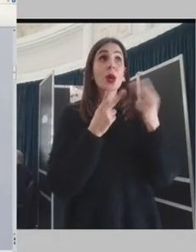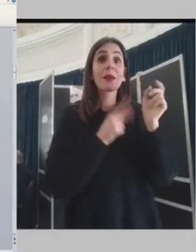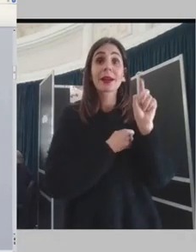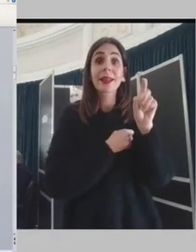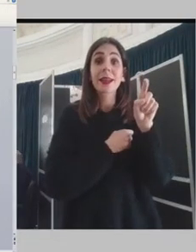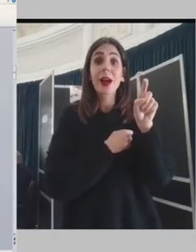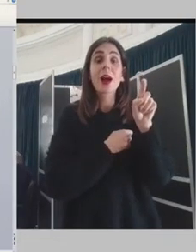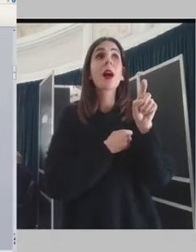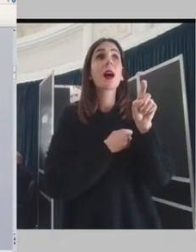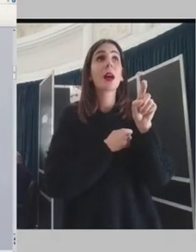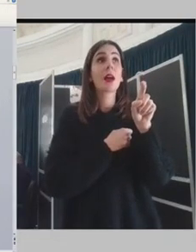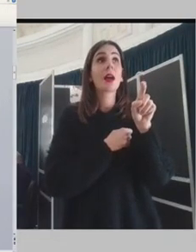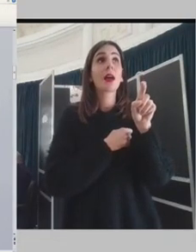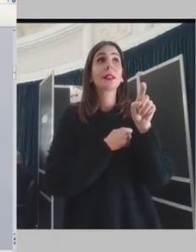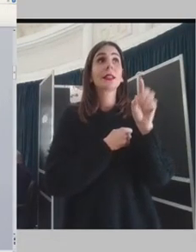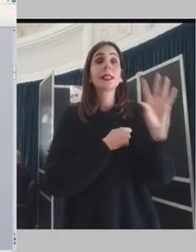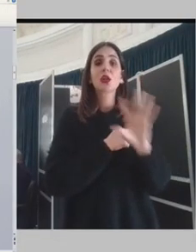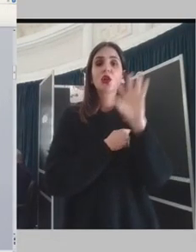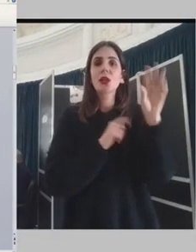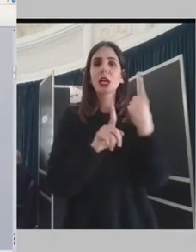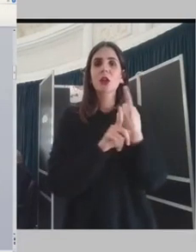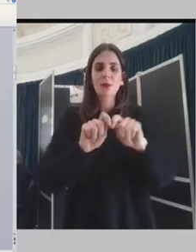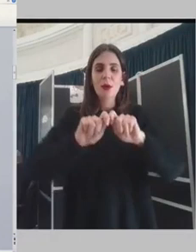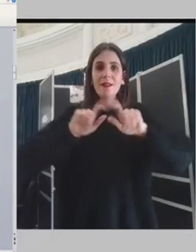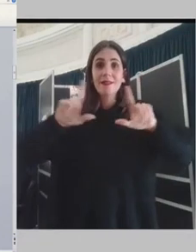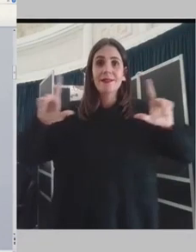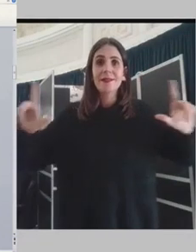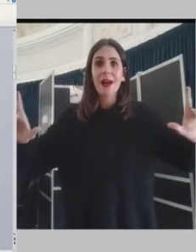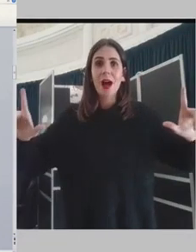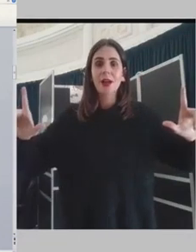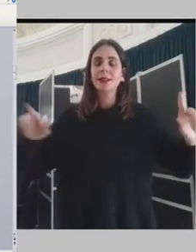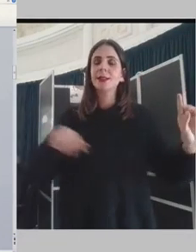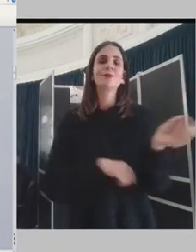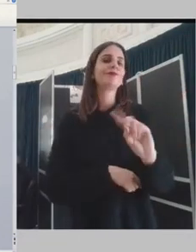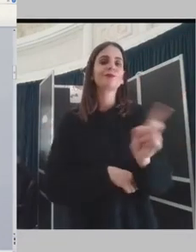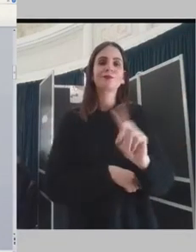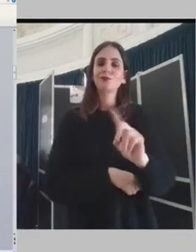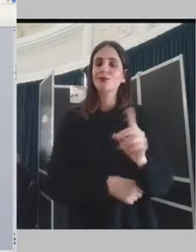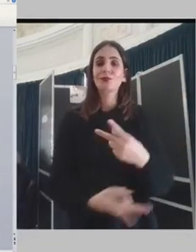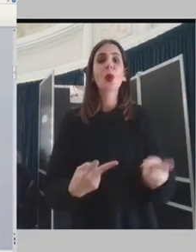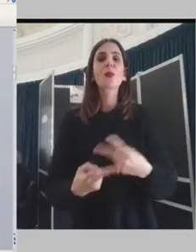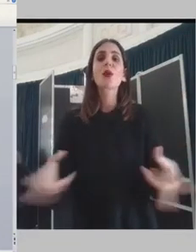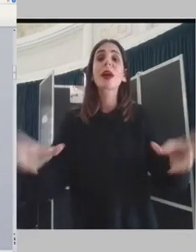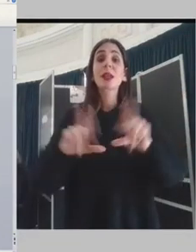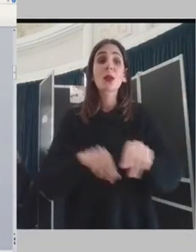vedete? Dovremmo vederla a tutto schermo, no, provi a cliccare di nuovo.